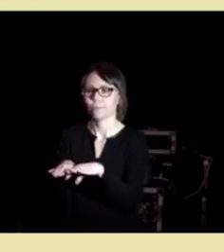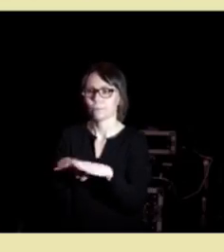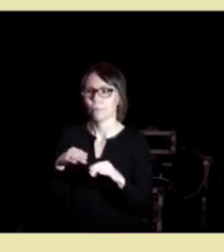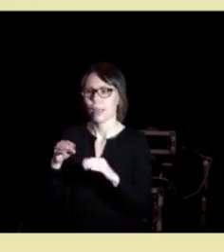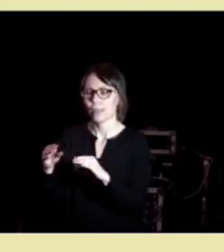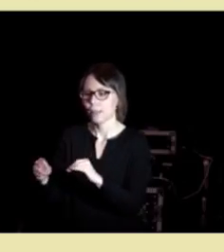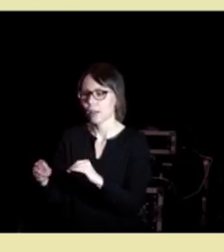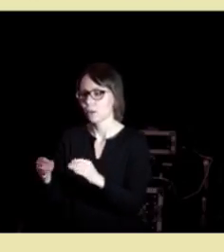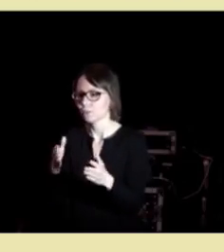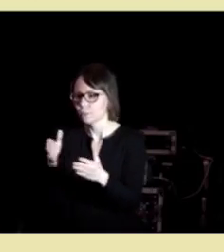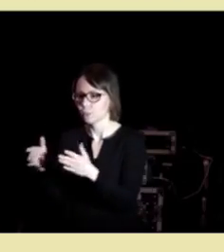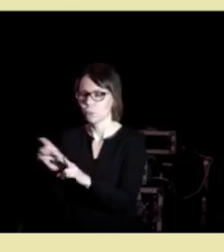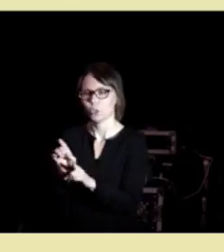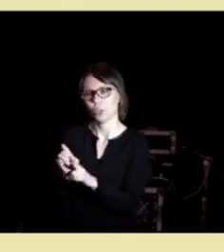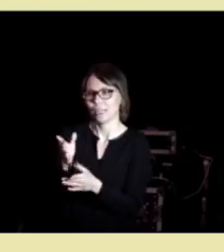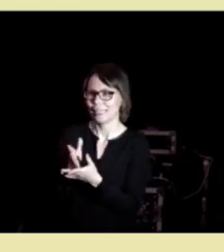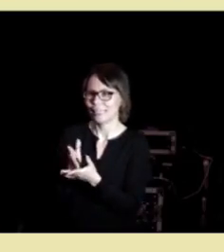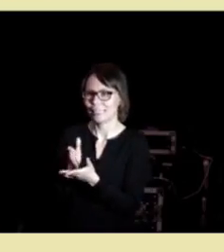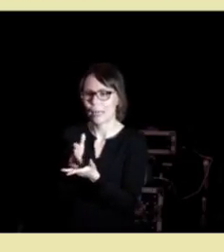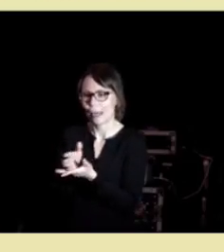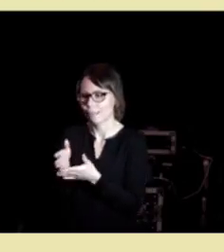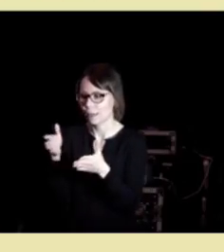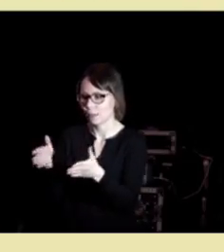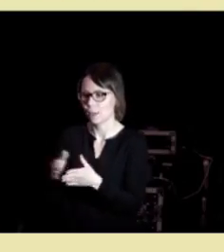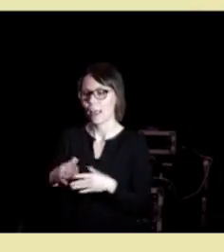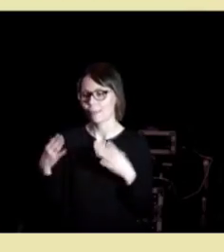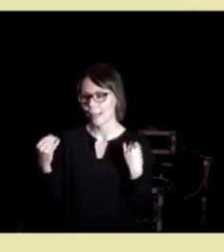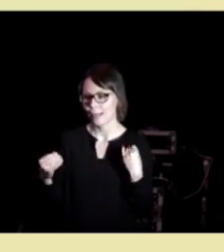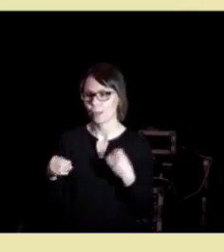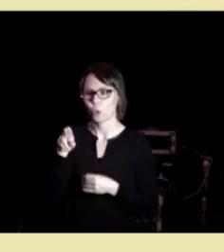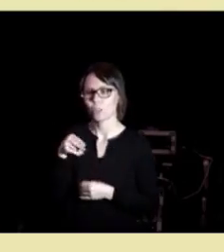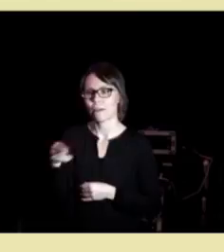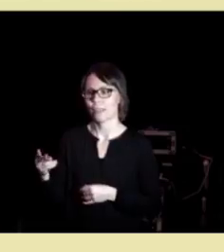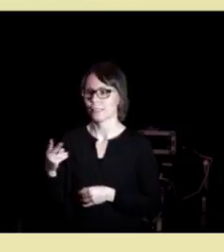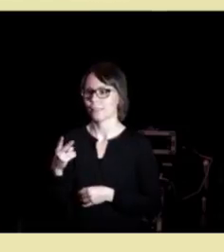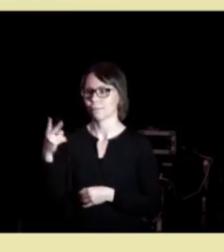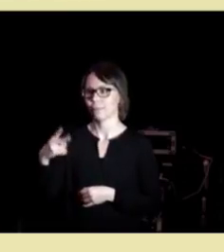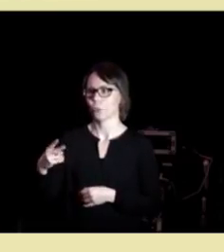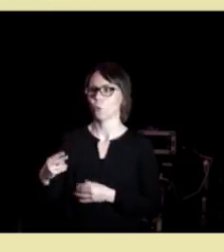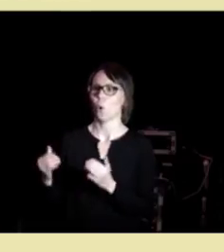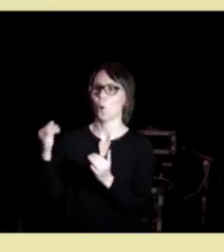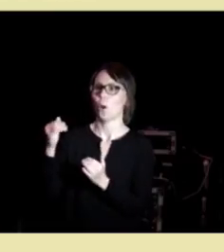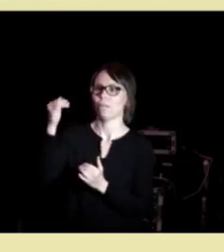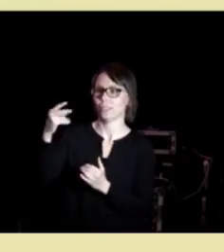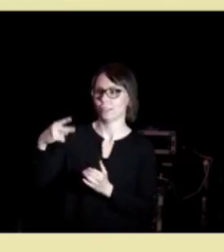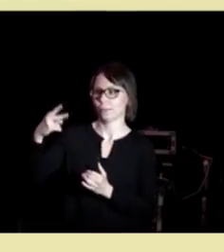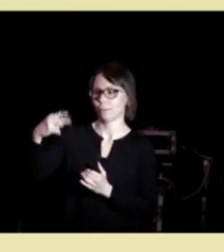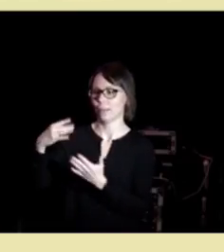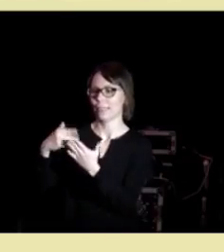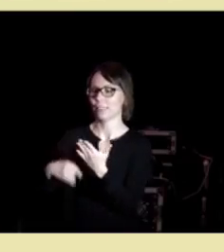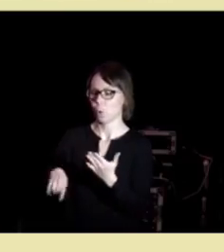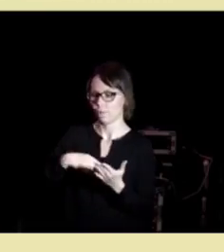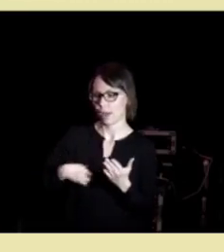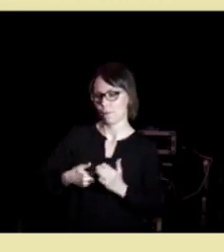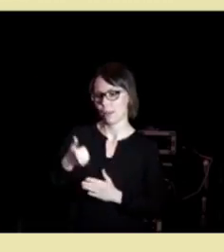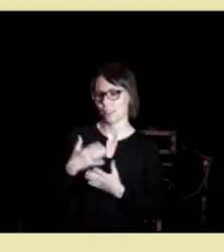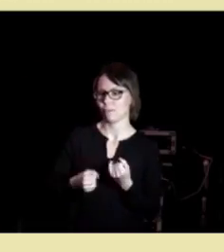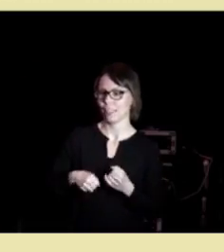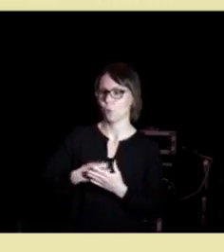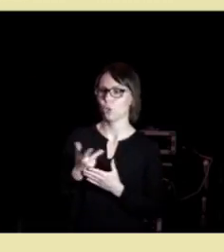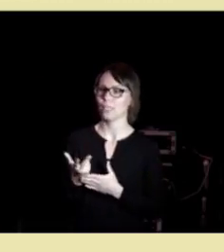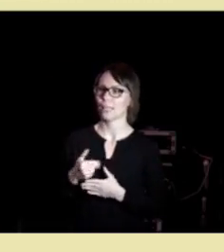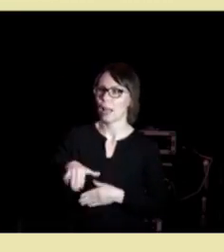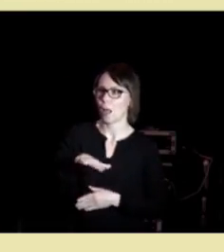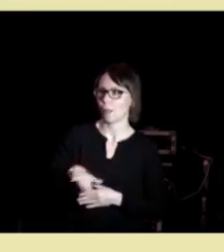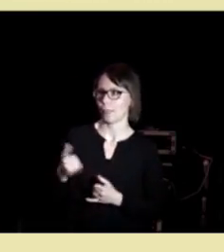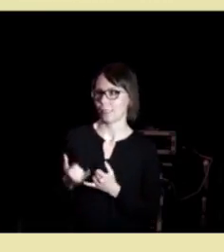hvor vi beveger oss i riktig retning. Det Nederland og Schweiz som ligger øverst på den lista, og vi best av de nordiske landene i det